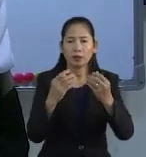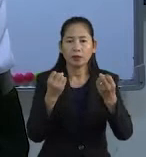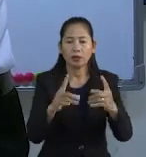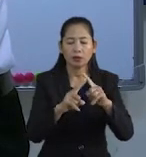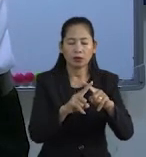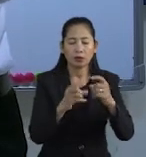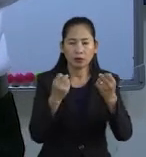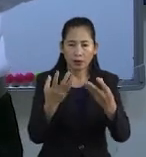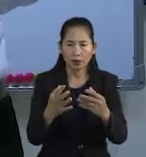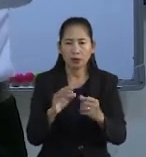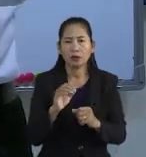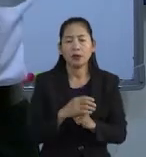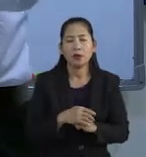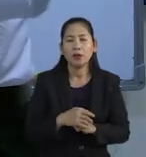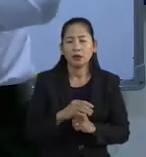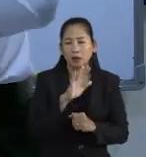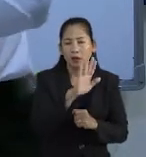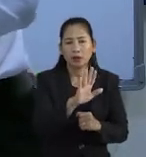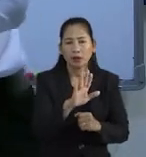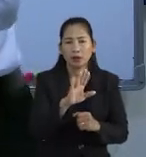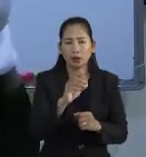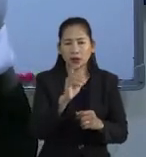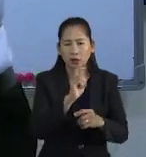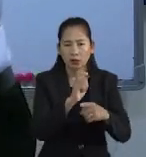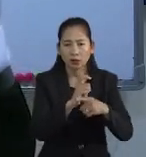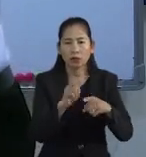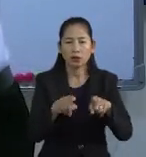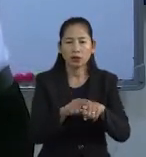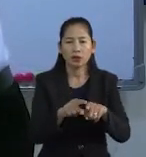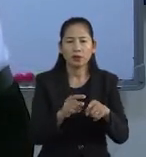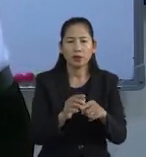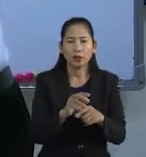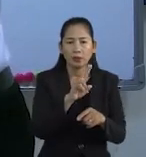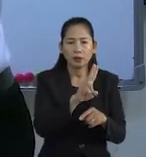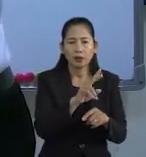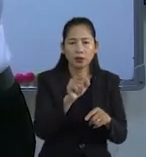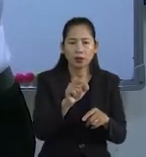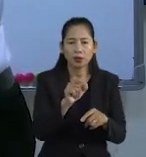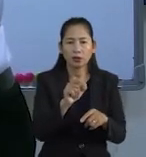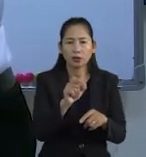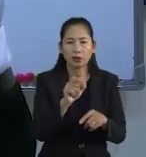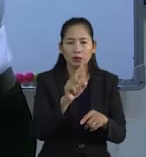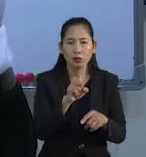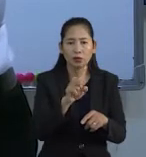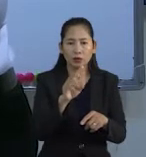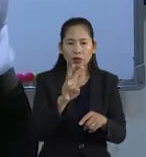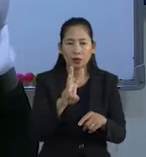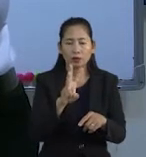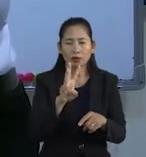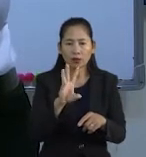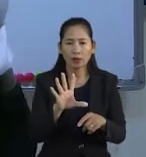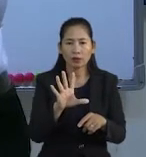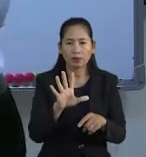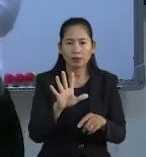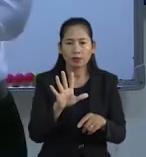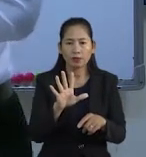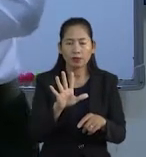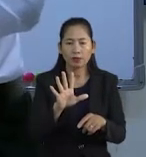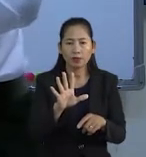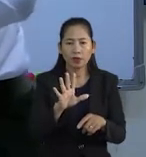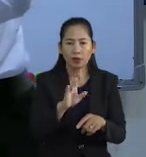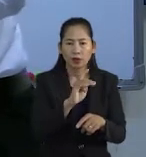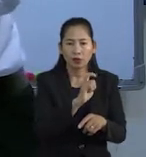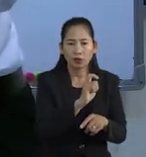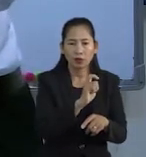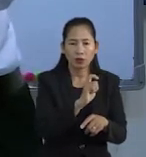man nó còn nè và chẳng côn được kho chẳng đá mà anh đi man pí cho mười rồi sam sập pram ai